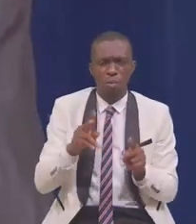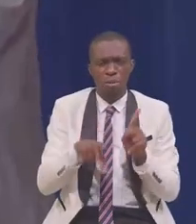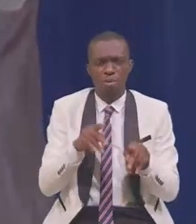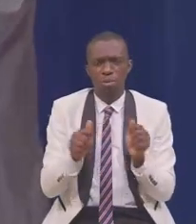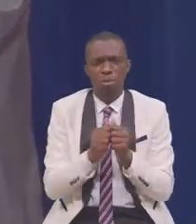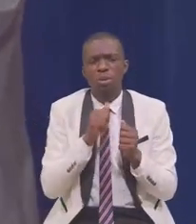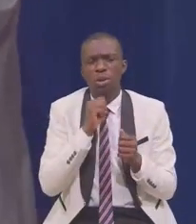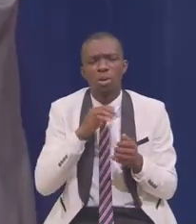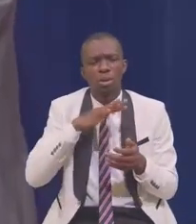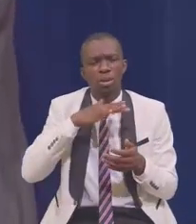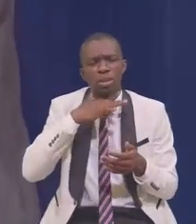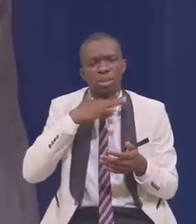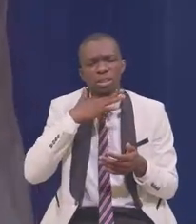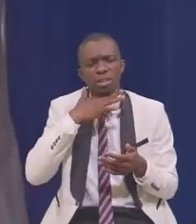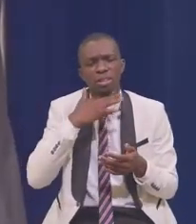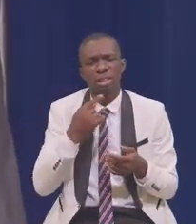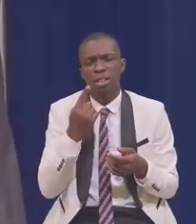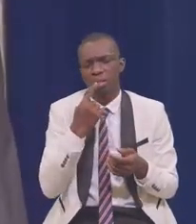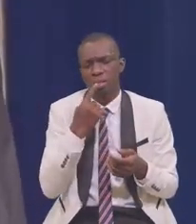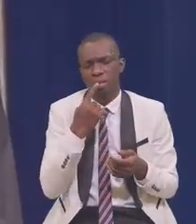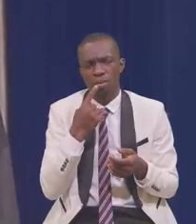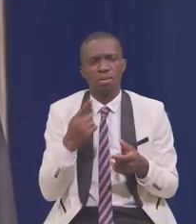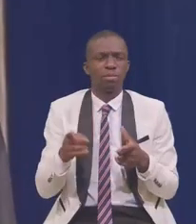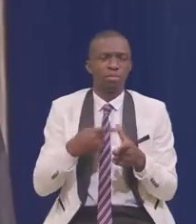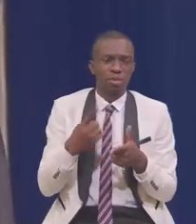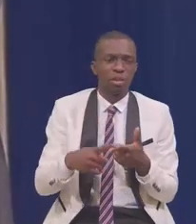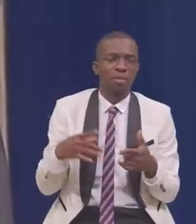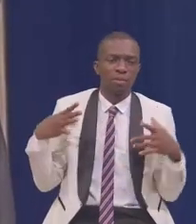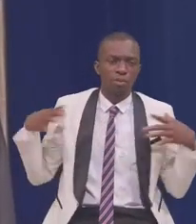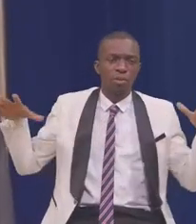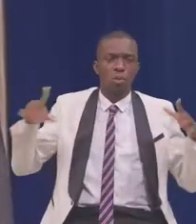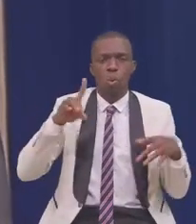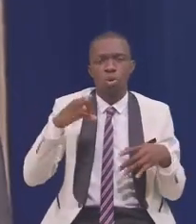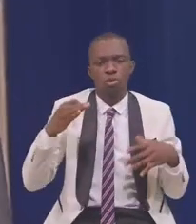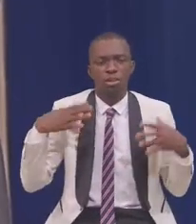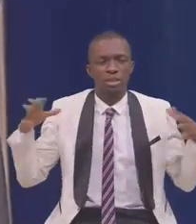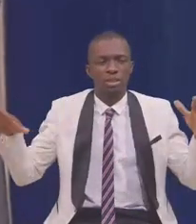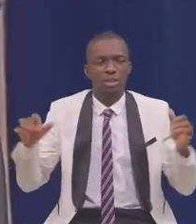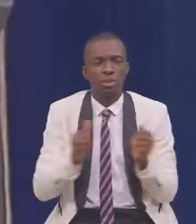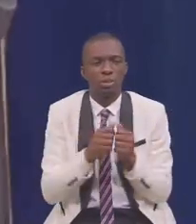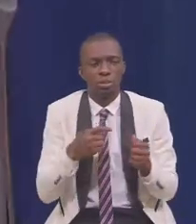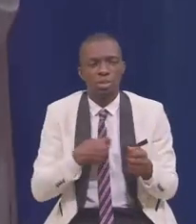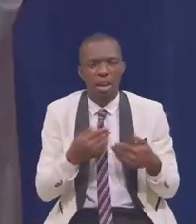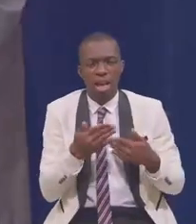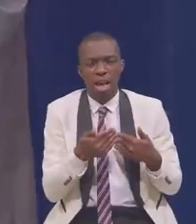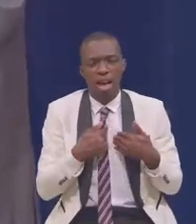moi, tenant à la main une pierre ardente qu'il avait prise sur l'autel avec